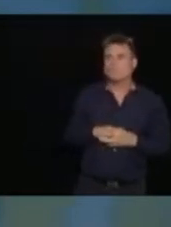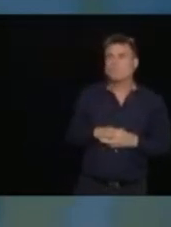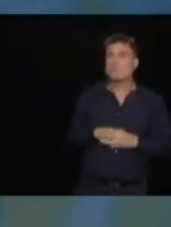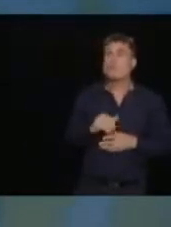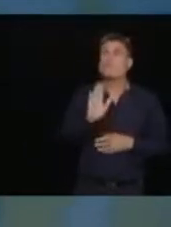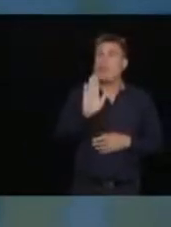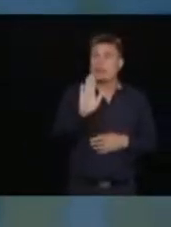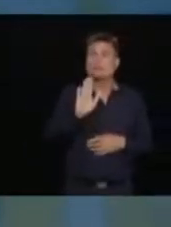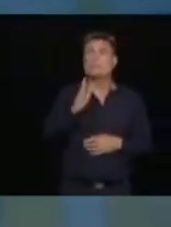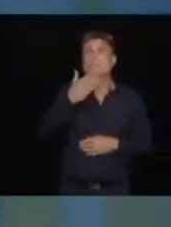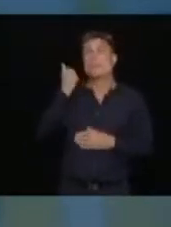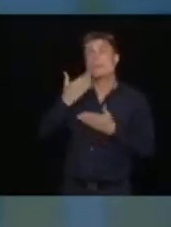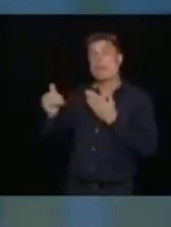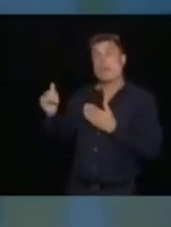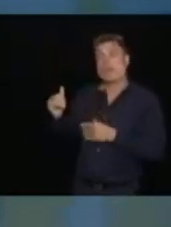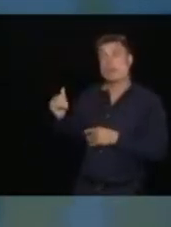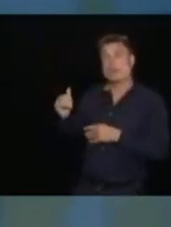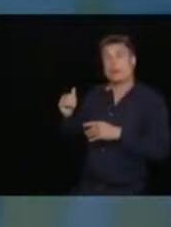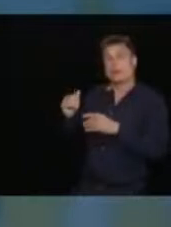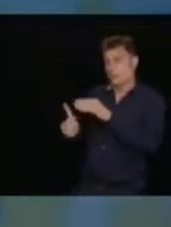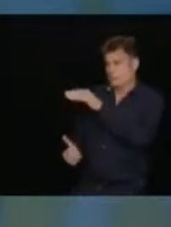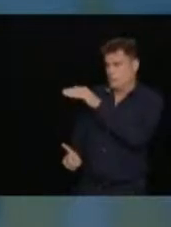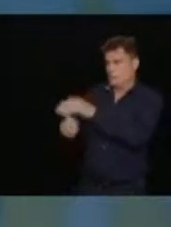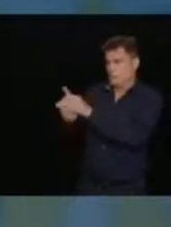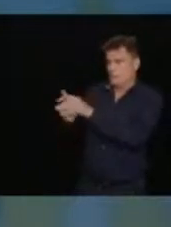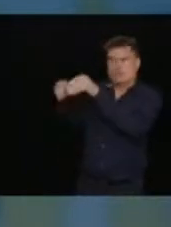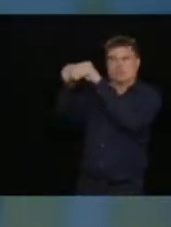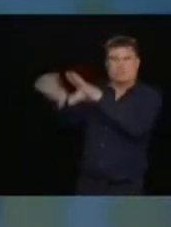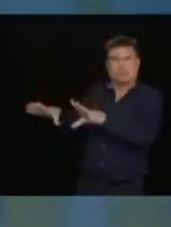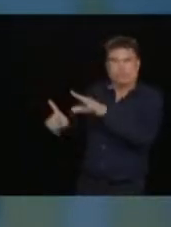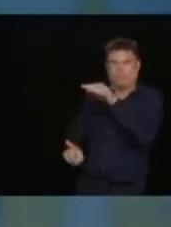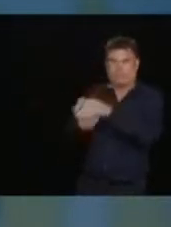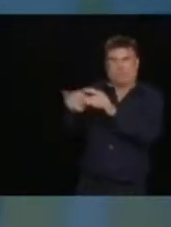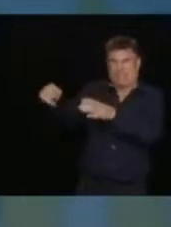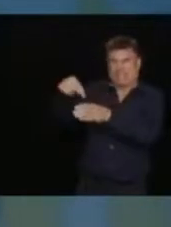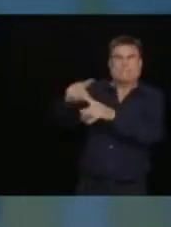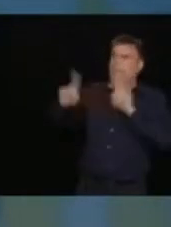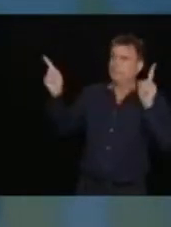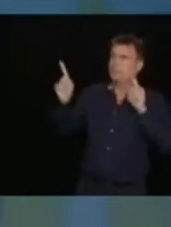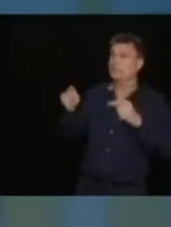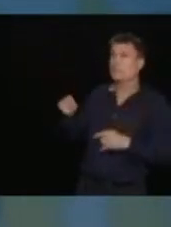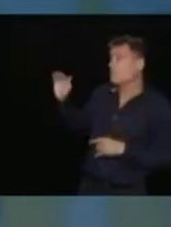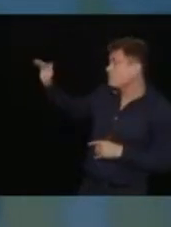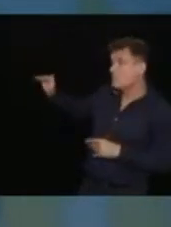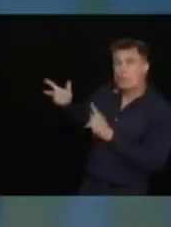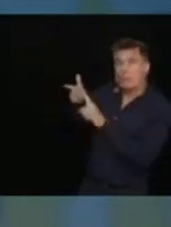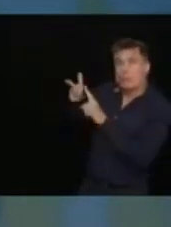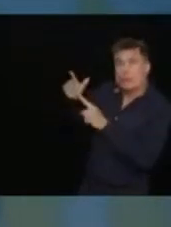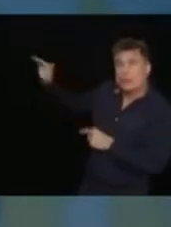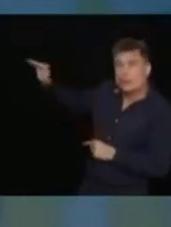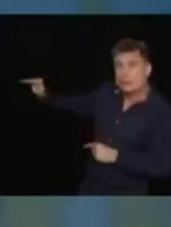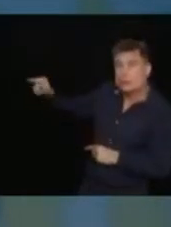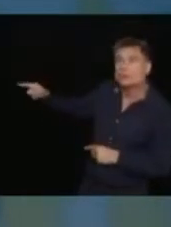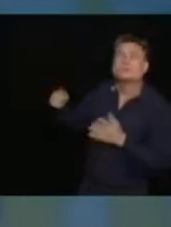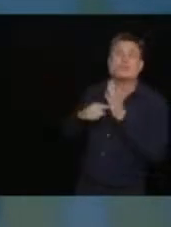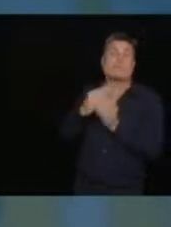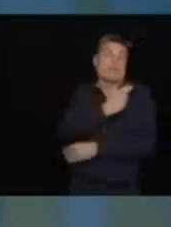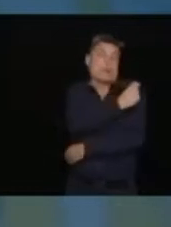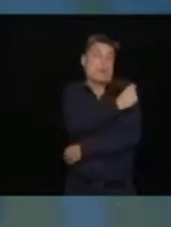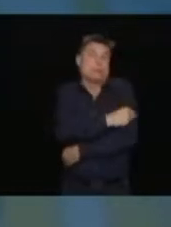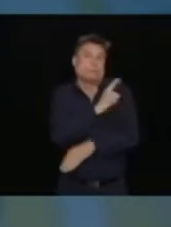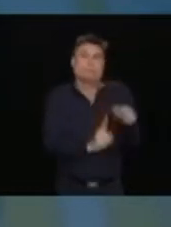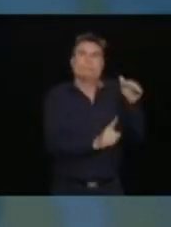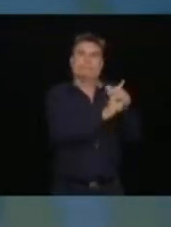看到了，这个长期护理院109个死亡，其中539个阳性案例就有109个死亡，占